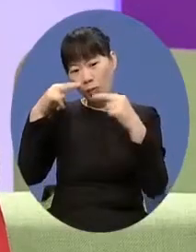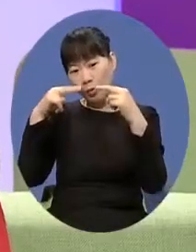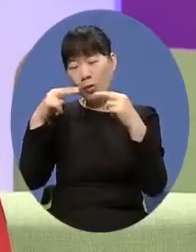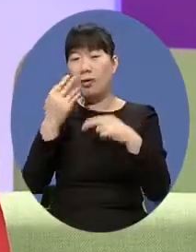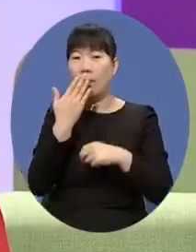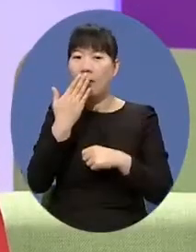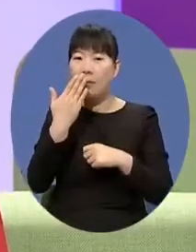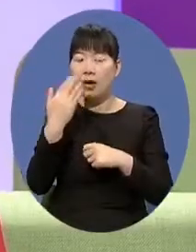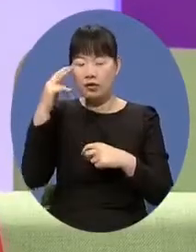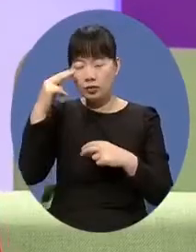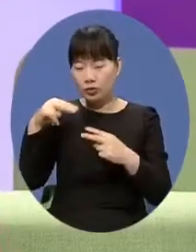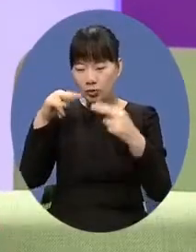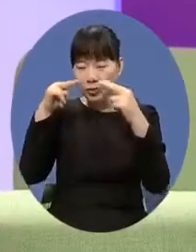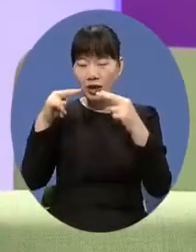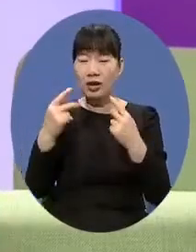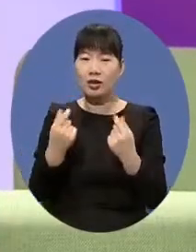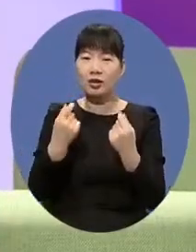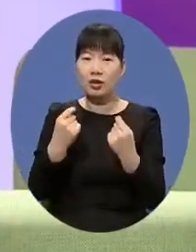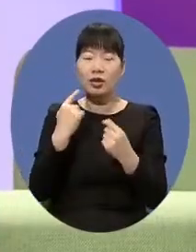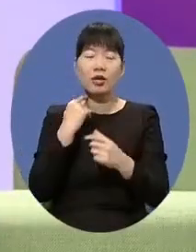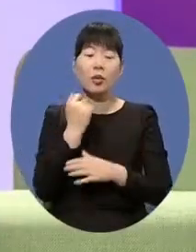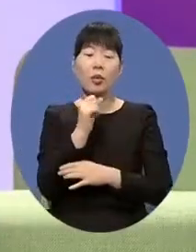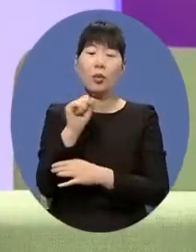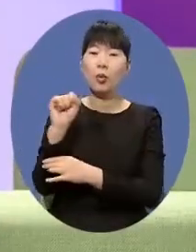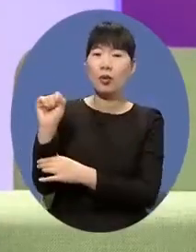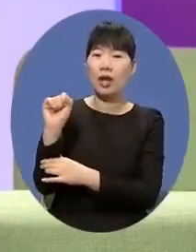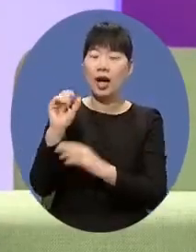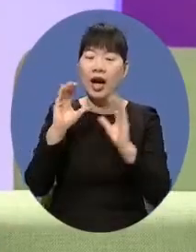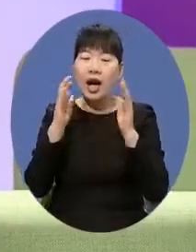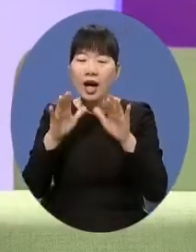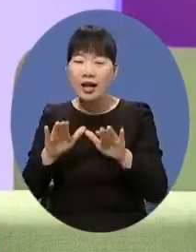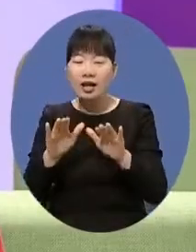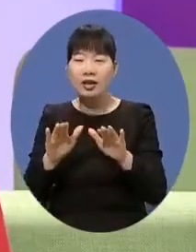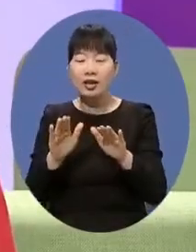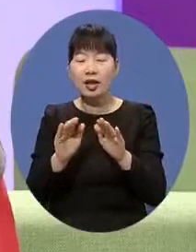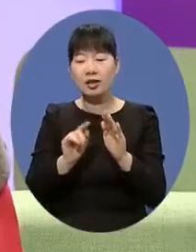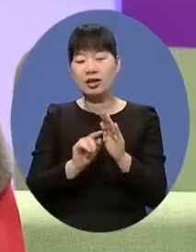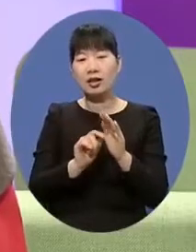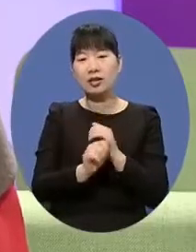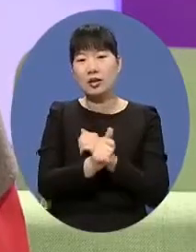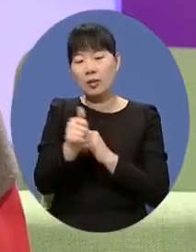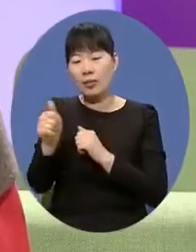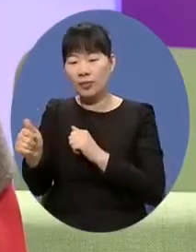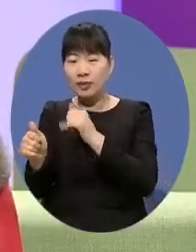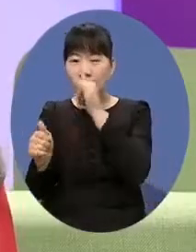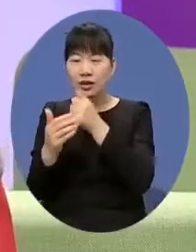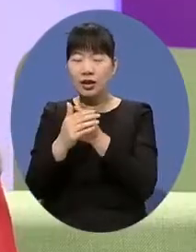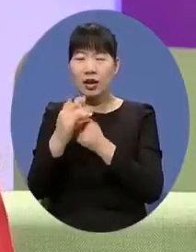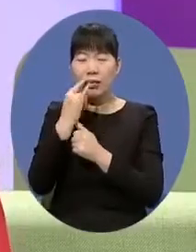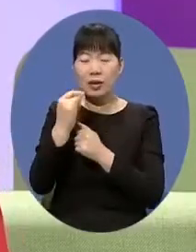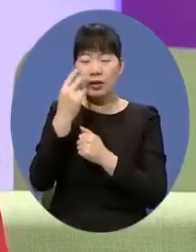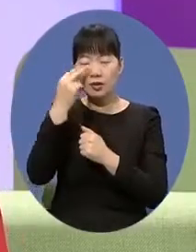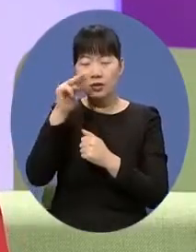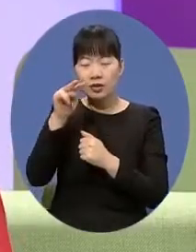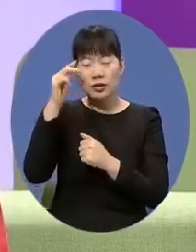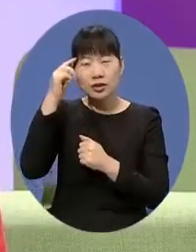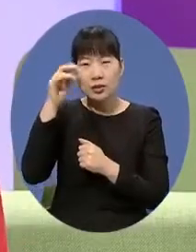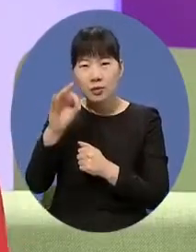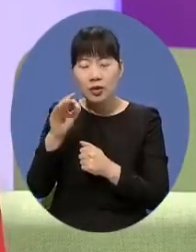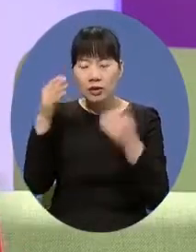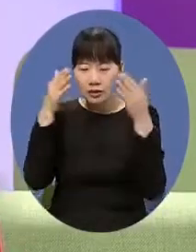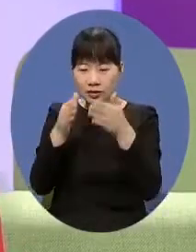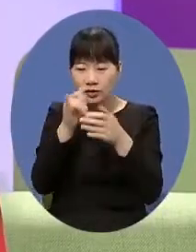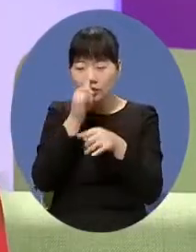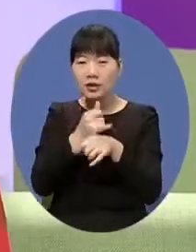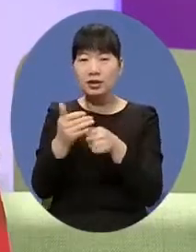예, 네, 그래서 눈을 맞추고 이렇게 고개를 돌리면 아기 눈이 이렇게 옆으로 가요. 그러니까 엄마의 눈을 의식하고 거기에